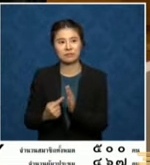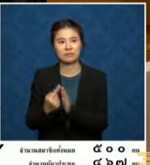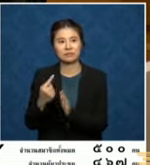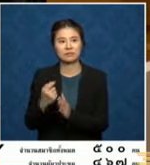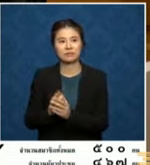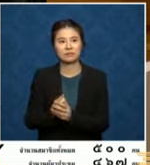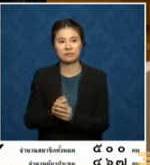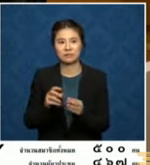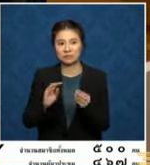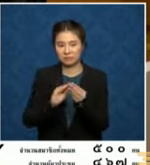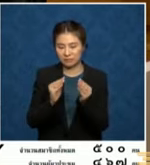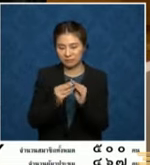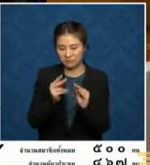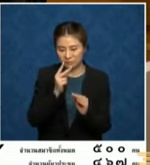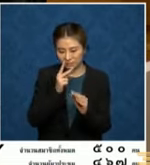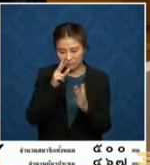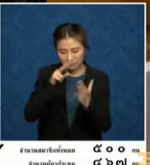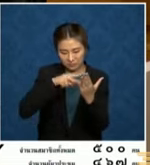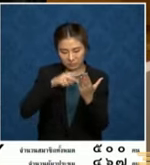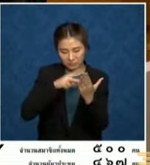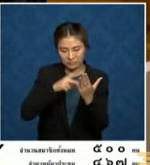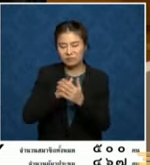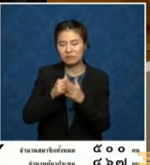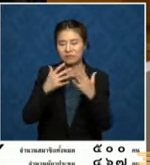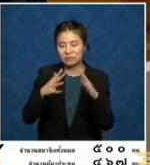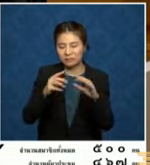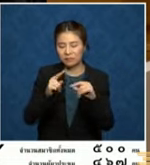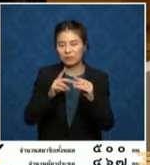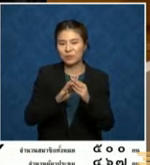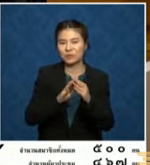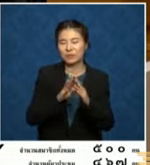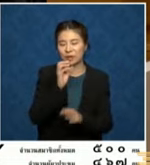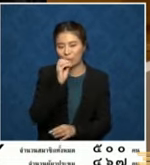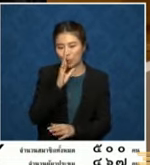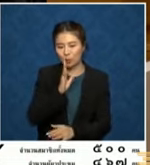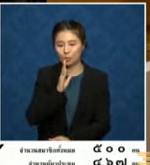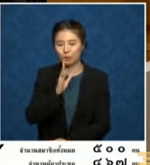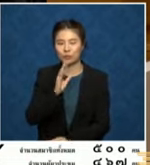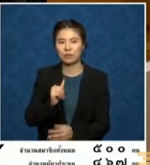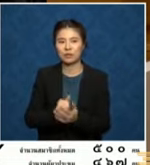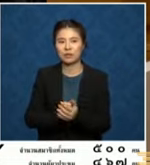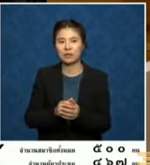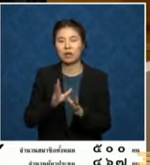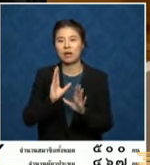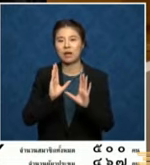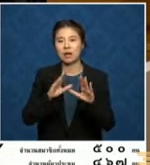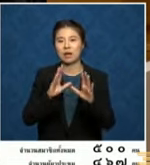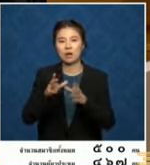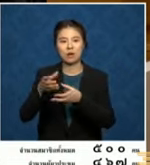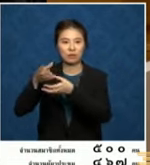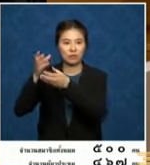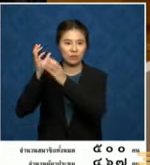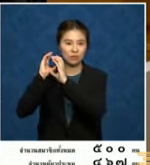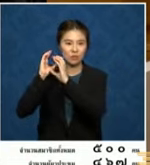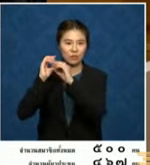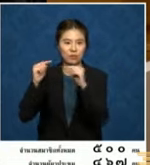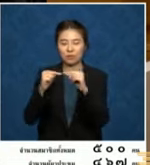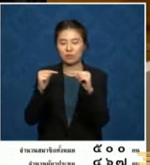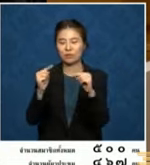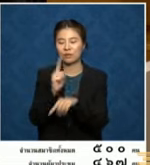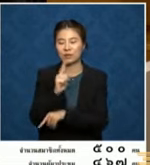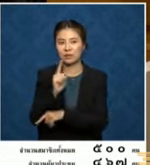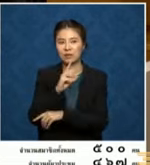ปุ๊บผมรู้เลยนะครับมันไม่ใช่ยังไงก็ฝากท่านกลับไปทบทวนเพราะว่าห่วงว่าพวกท่าน